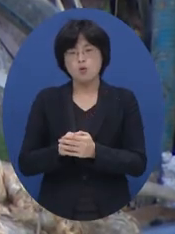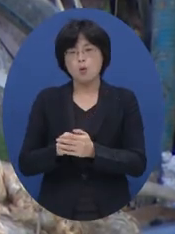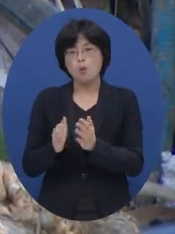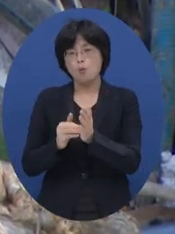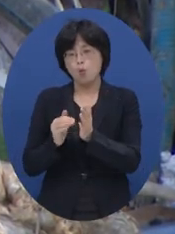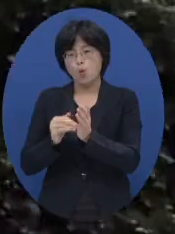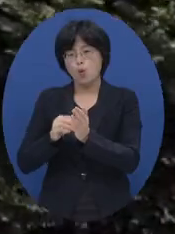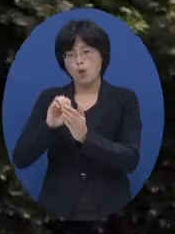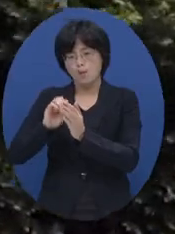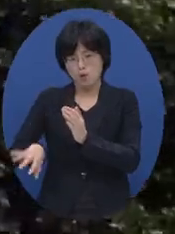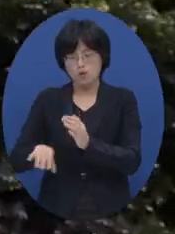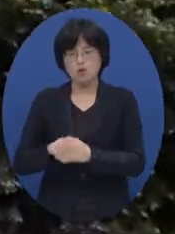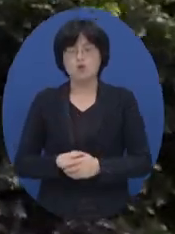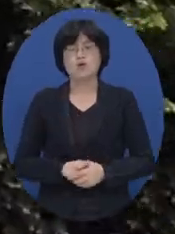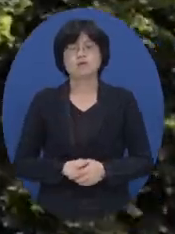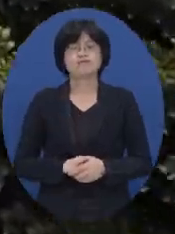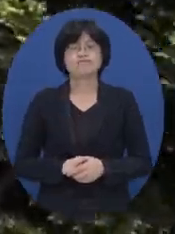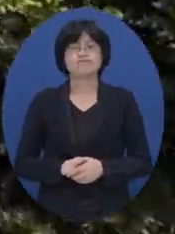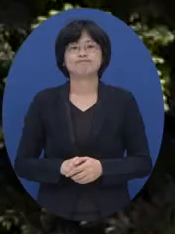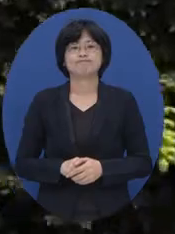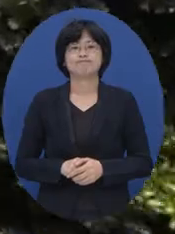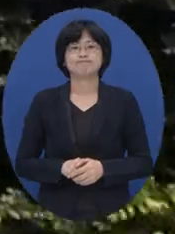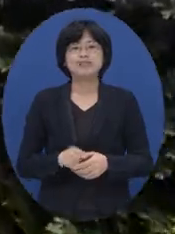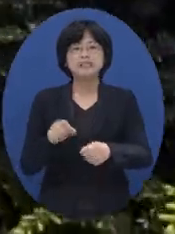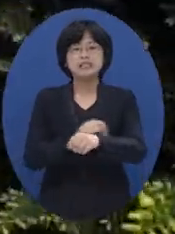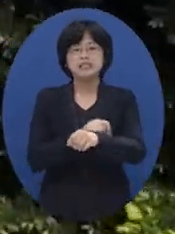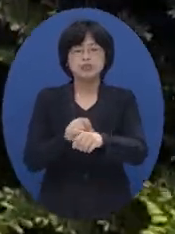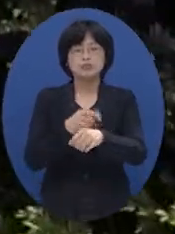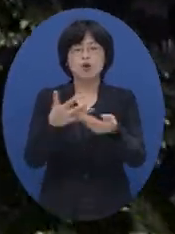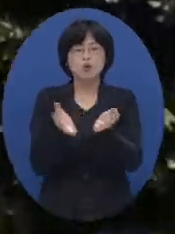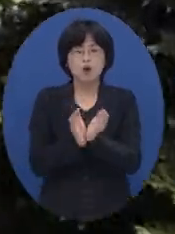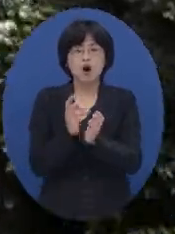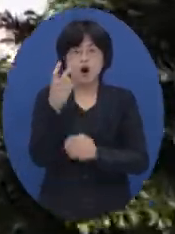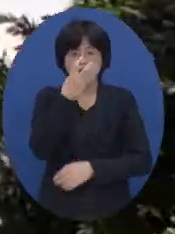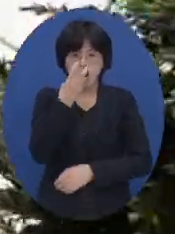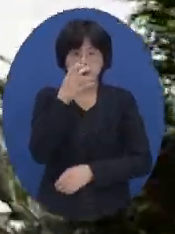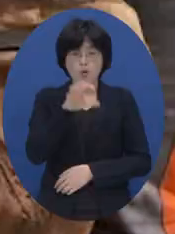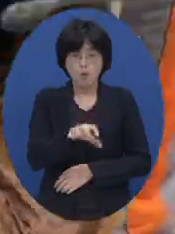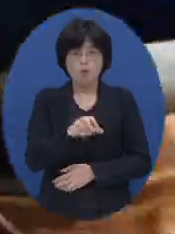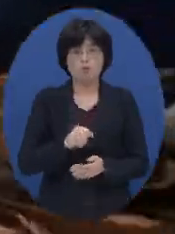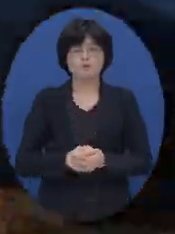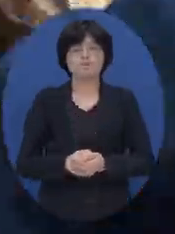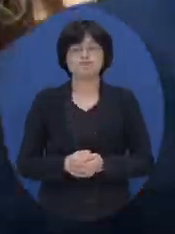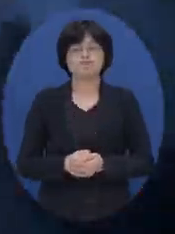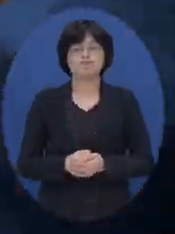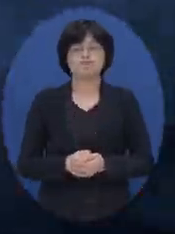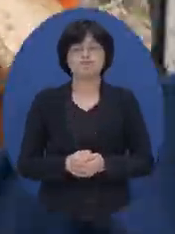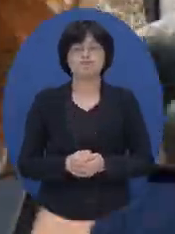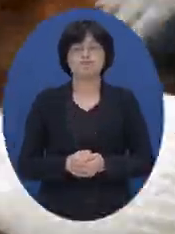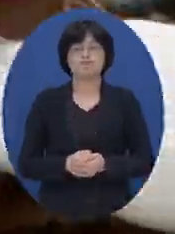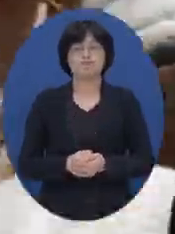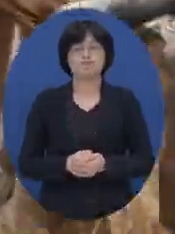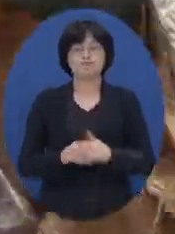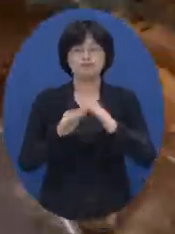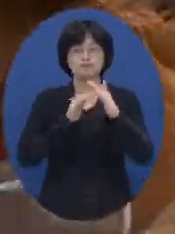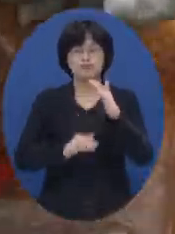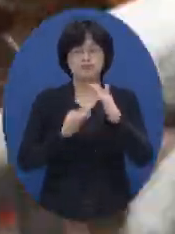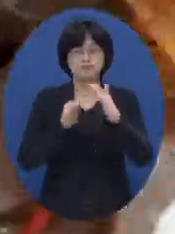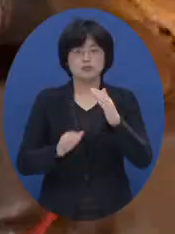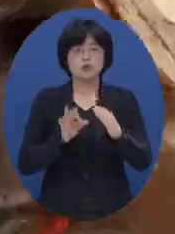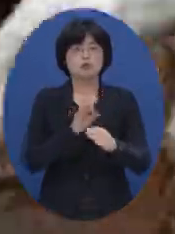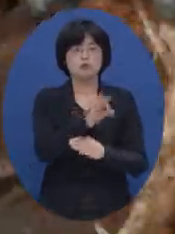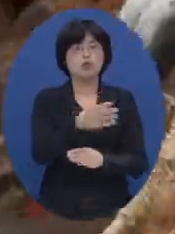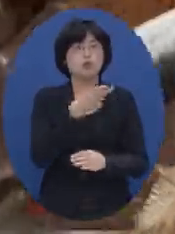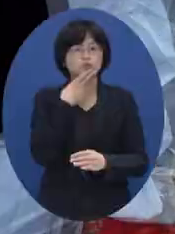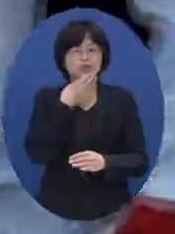챙겨가는 구조입니다. 경기도 특별사법경찰단 불법방치 폐기물 전담 수사팀은 정당한 처리 비용 없이